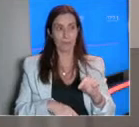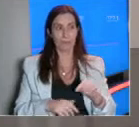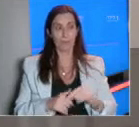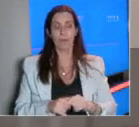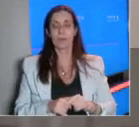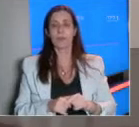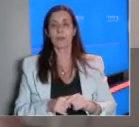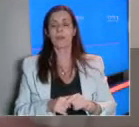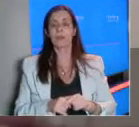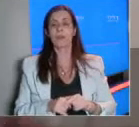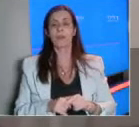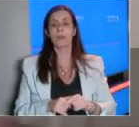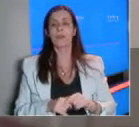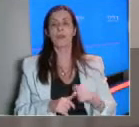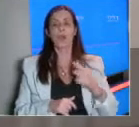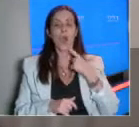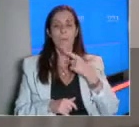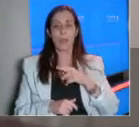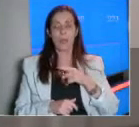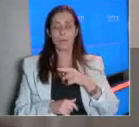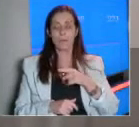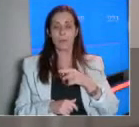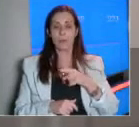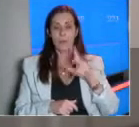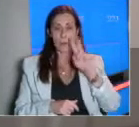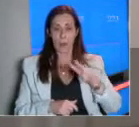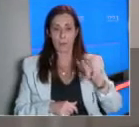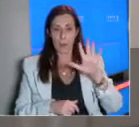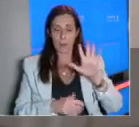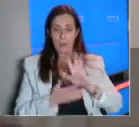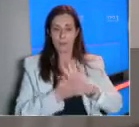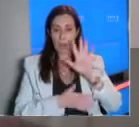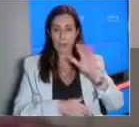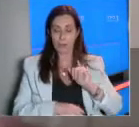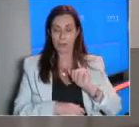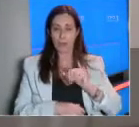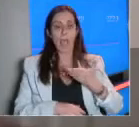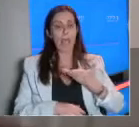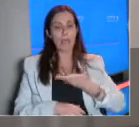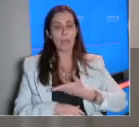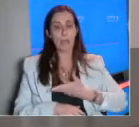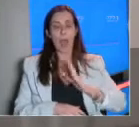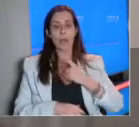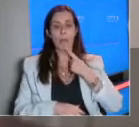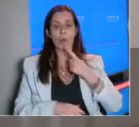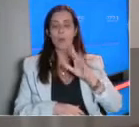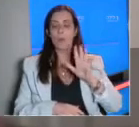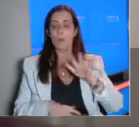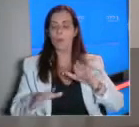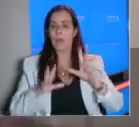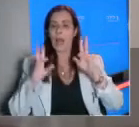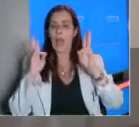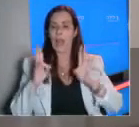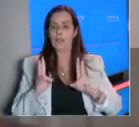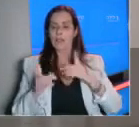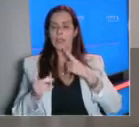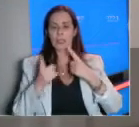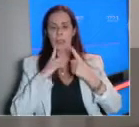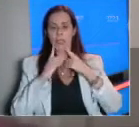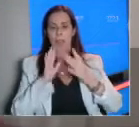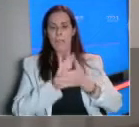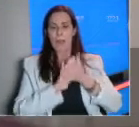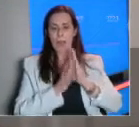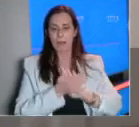מקבוצת דלק. אומר שם על הערפה ב-2015, קיבלתי הוראה מהשלטונות להפסיק את המסע